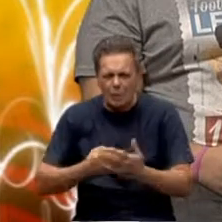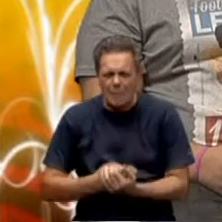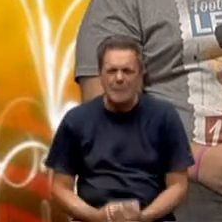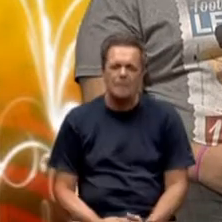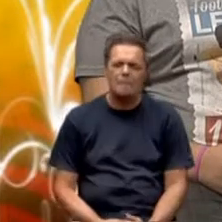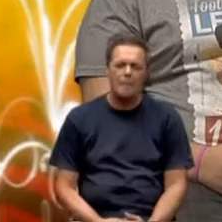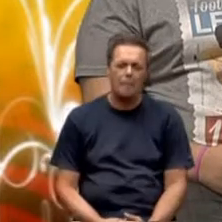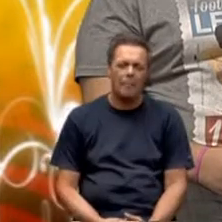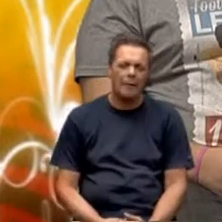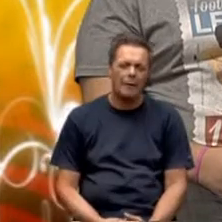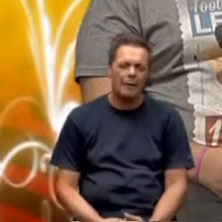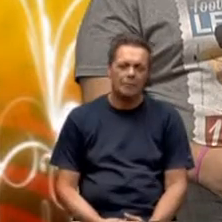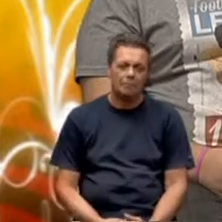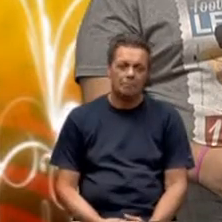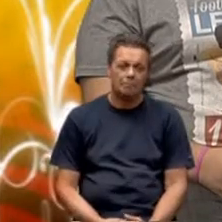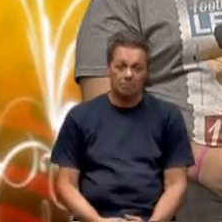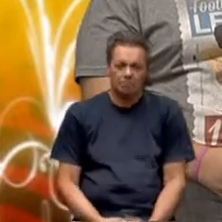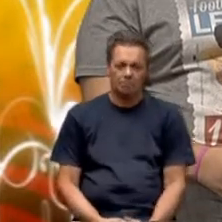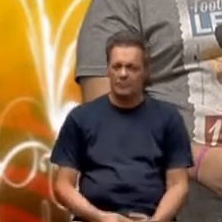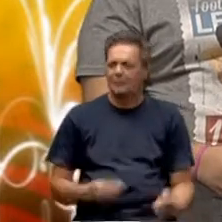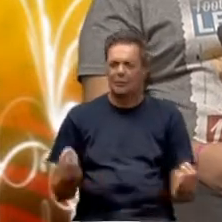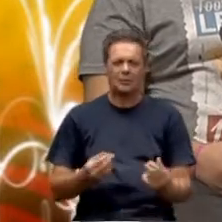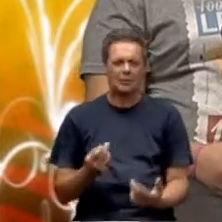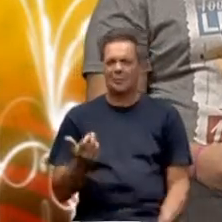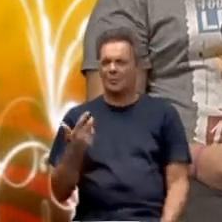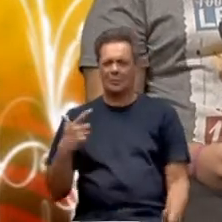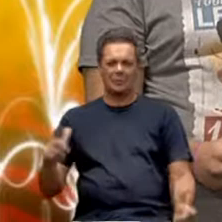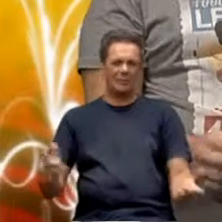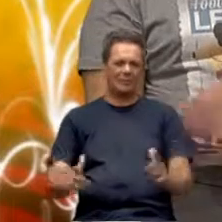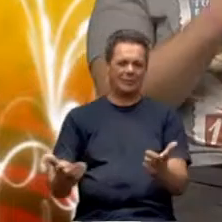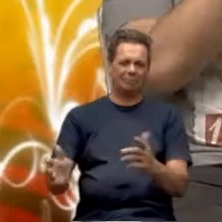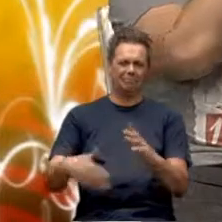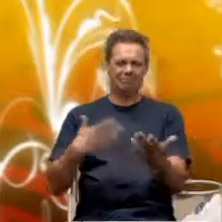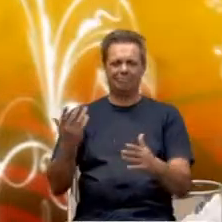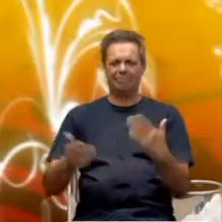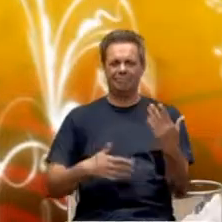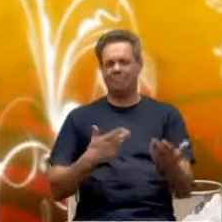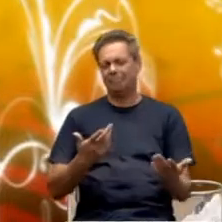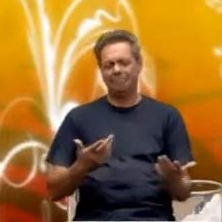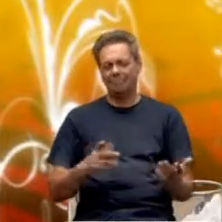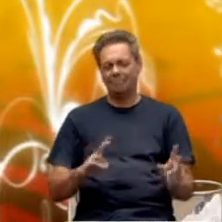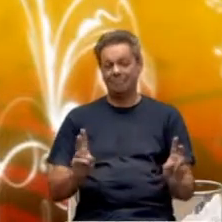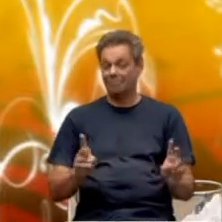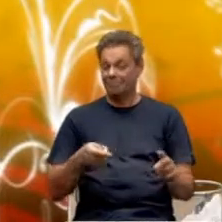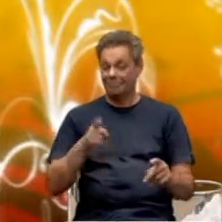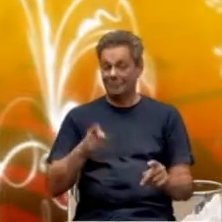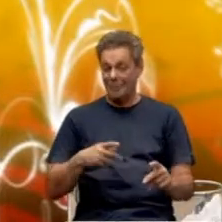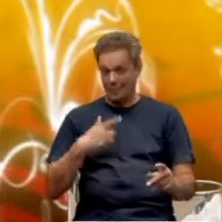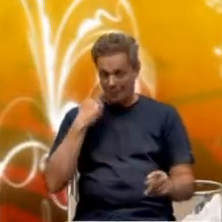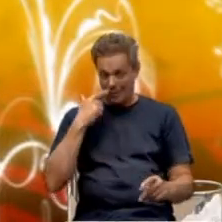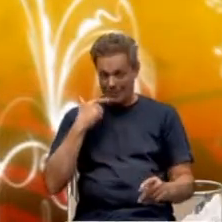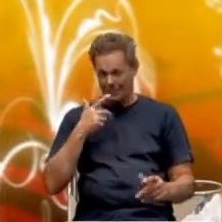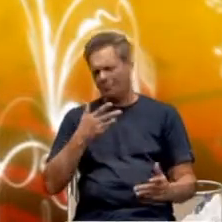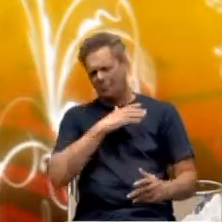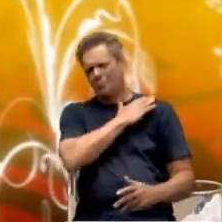malo smo se... A zašto se mi ne bi malo ismijali, jel da? Pa naravno. Pa nije sve u životu sad da plačemo, bez obzira koliko je to teretno.